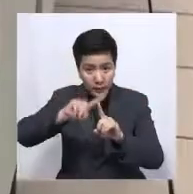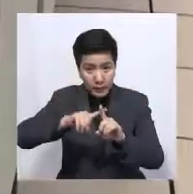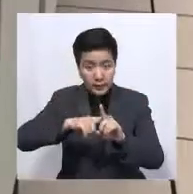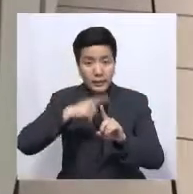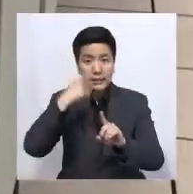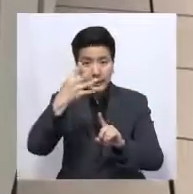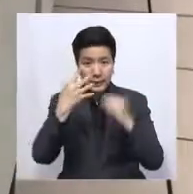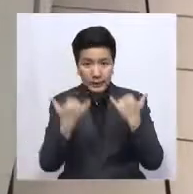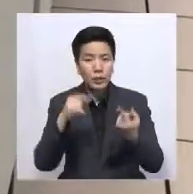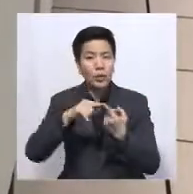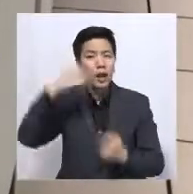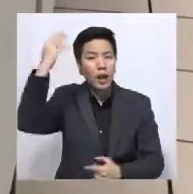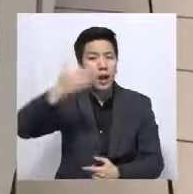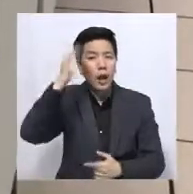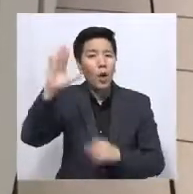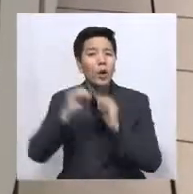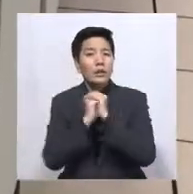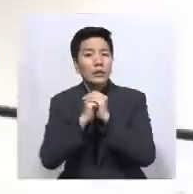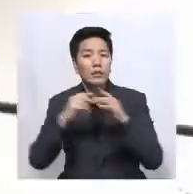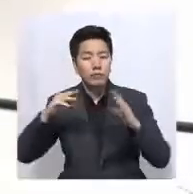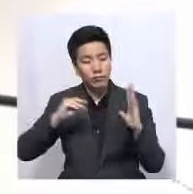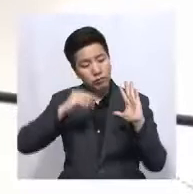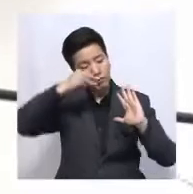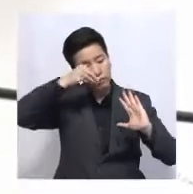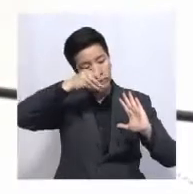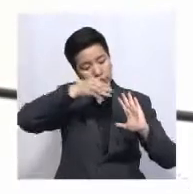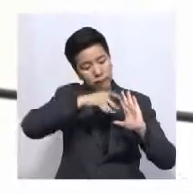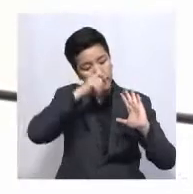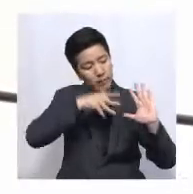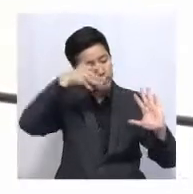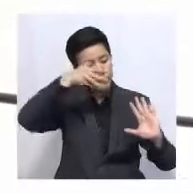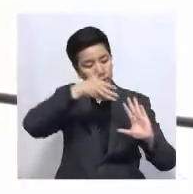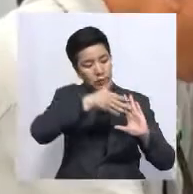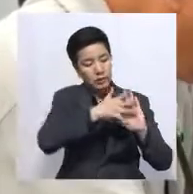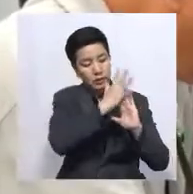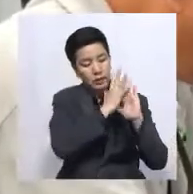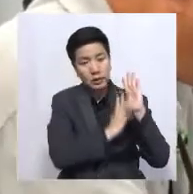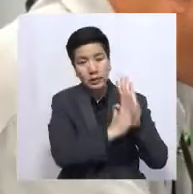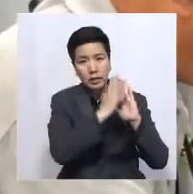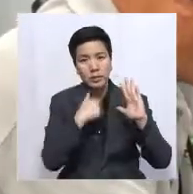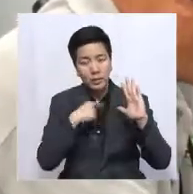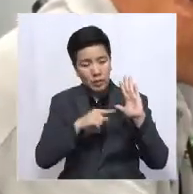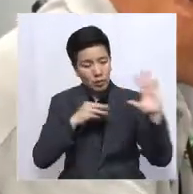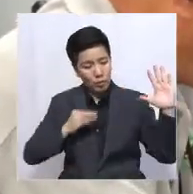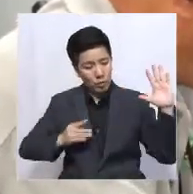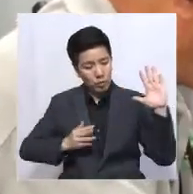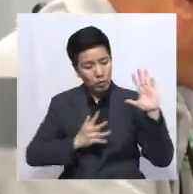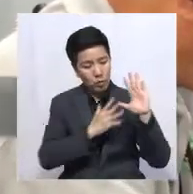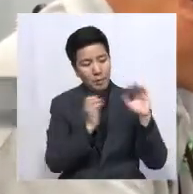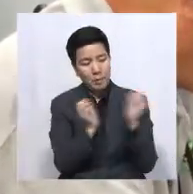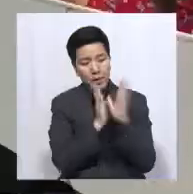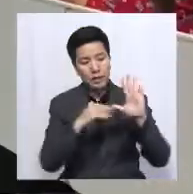ริเวณความกดอากาศสูงจากจีนที่แผ่ลงมาปกคลุมพื้นที่ตอนบนและมีคลื่นกระแสลมตะวันตกพัดปกคลุมภา